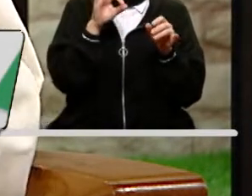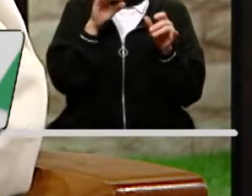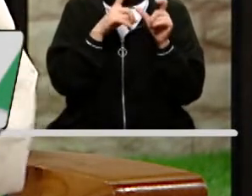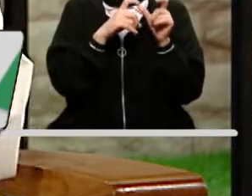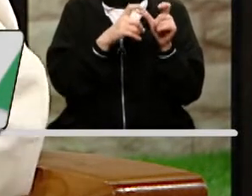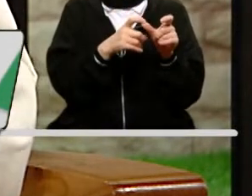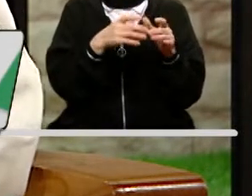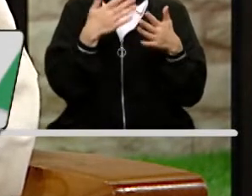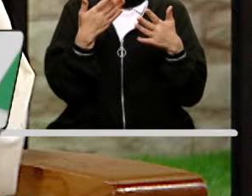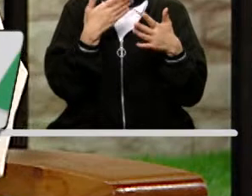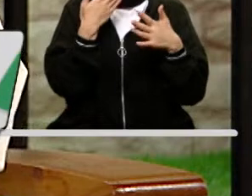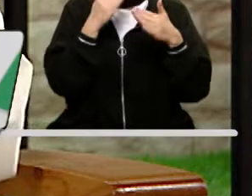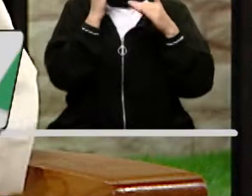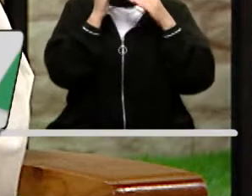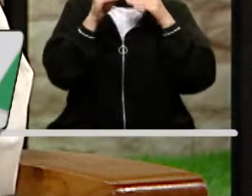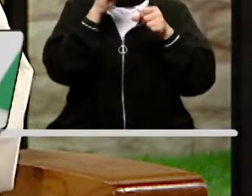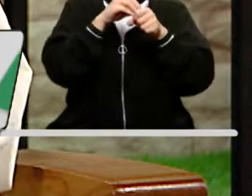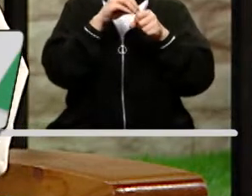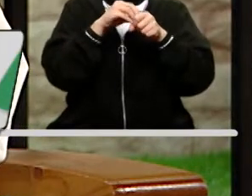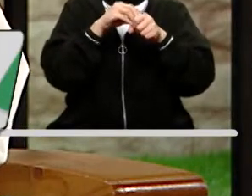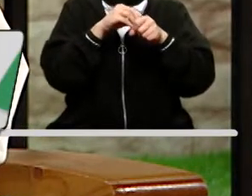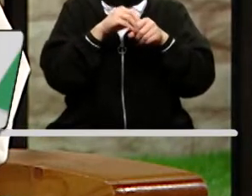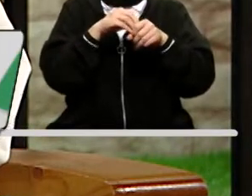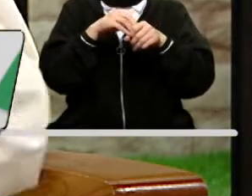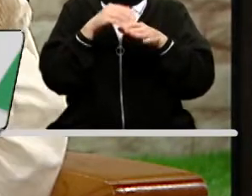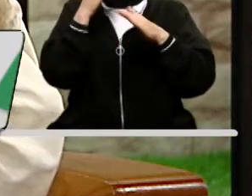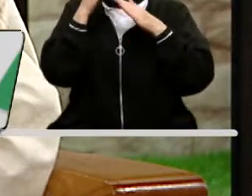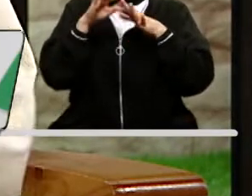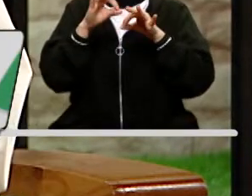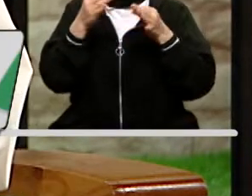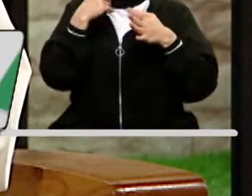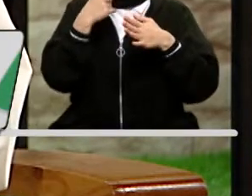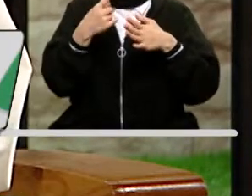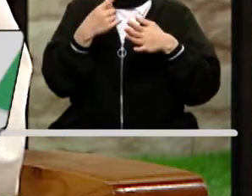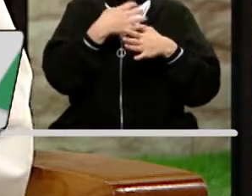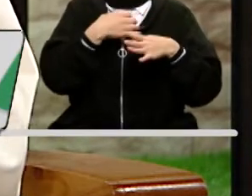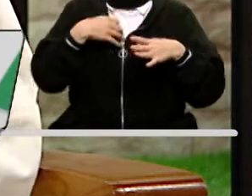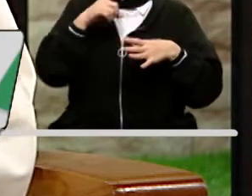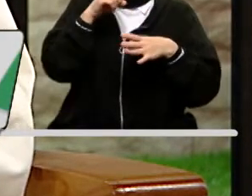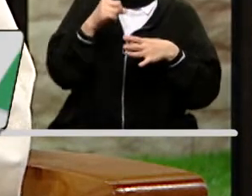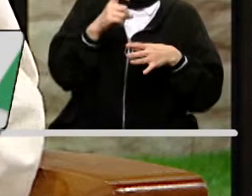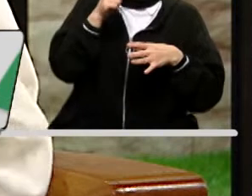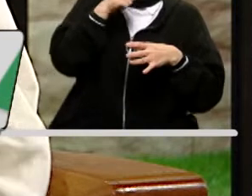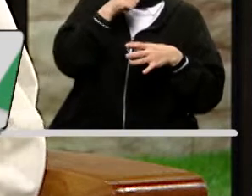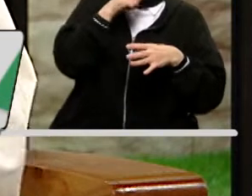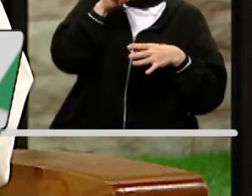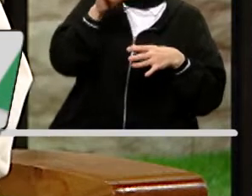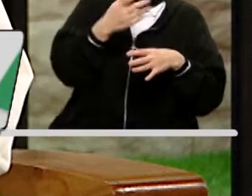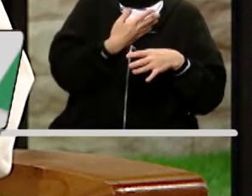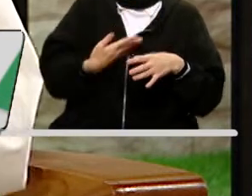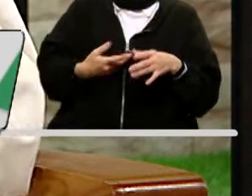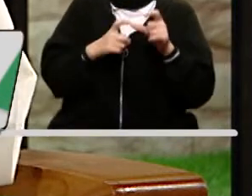ilk bir şey sormak için halk ne der? Bu soru doğru bir soru değil ama anneni mi seviyorsun babanı mı seviyorsun? Hemen bir merak ederiz, bir